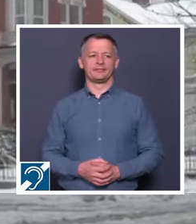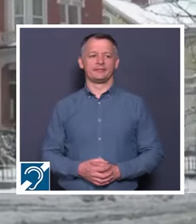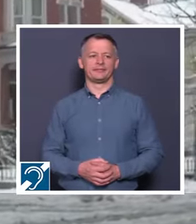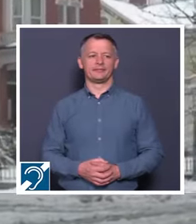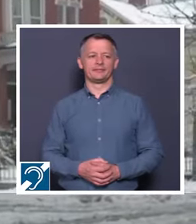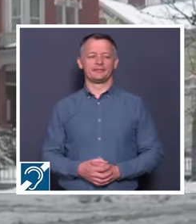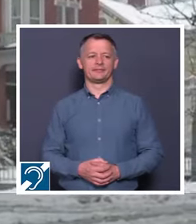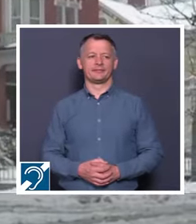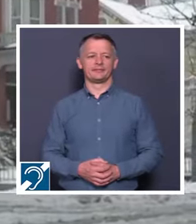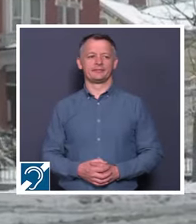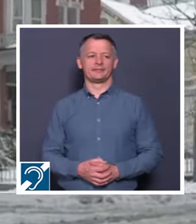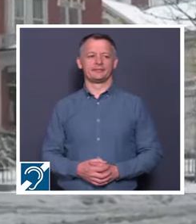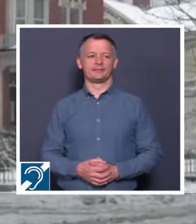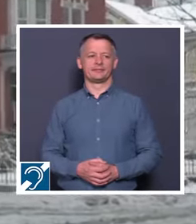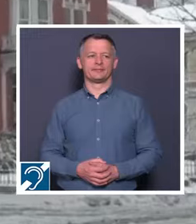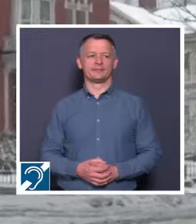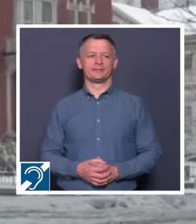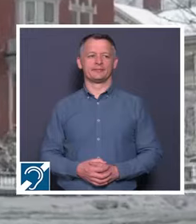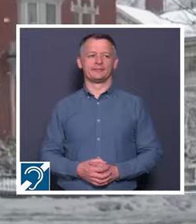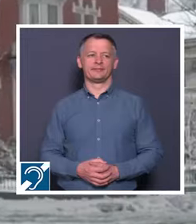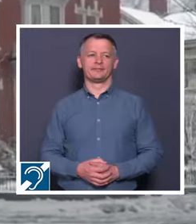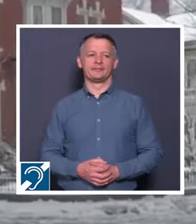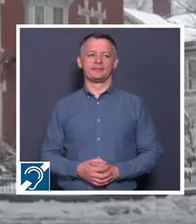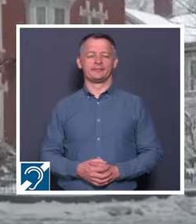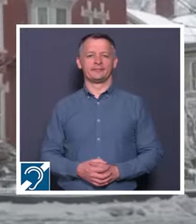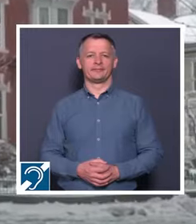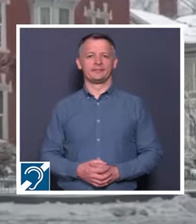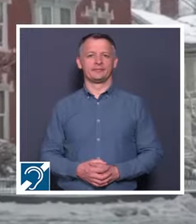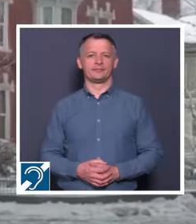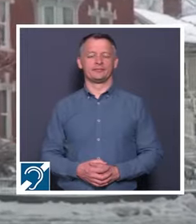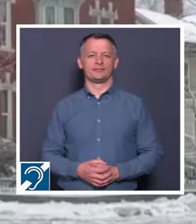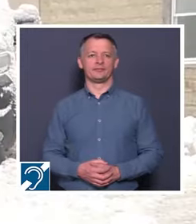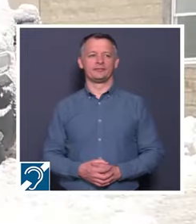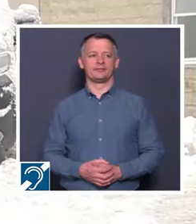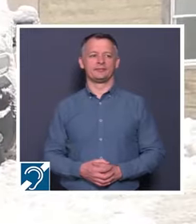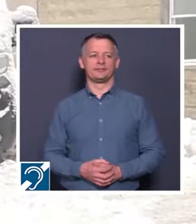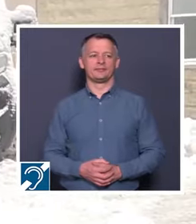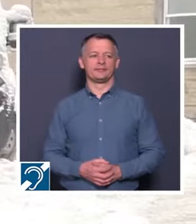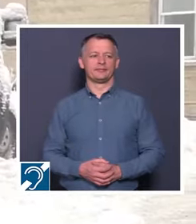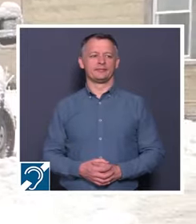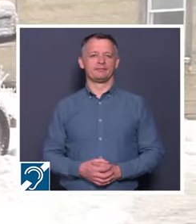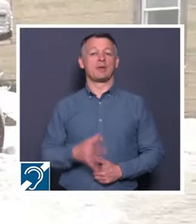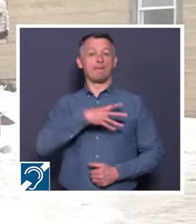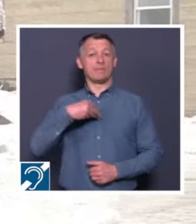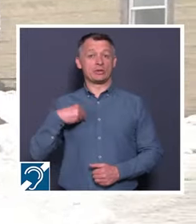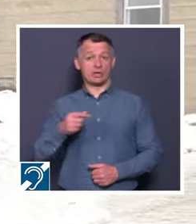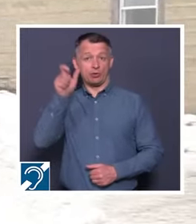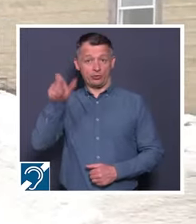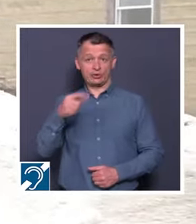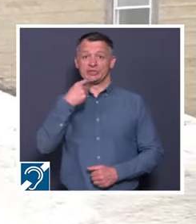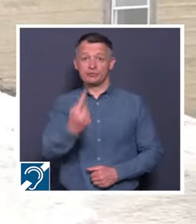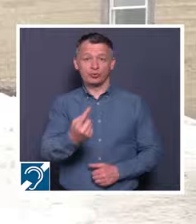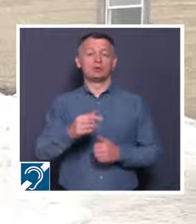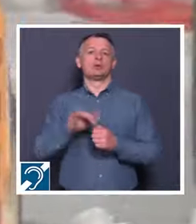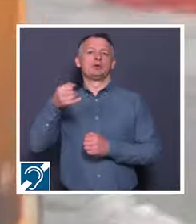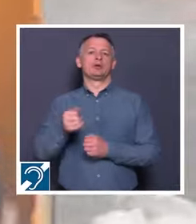this is a special little sort of after the winter story gift, I guess. Meteorologii spun că stratul de zăpadă a ajuns